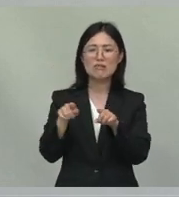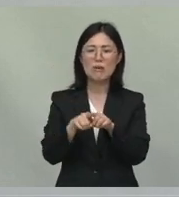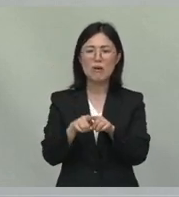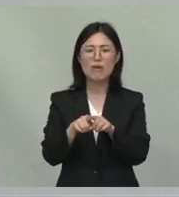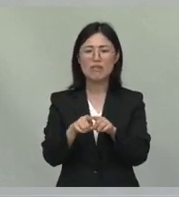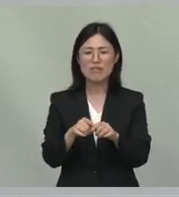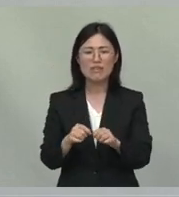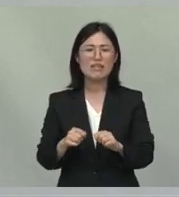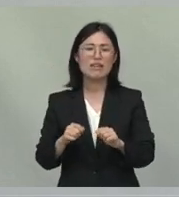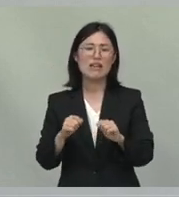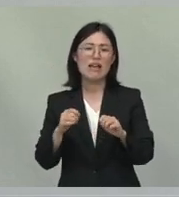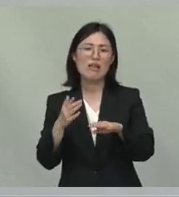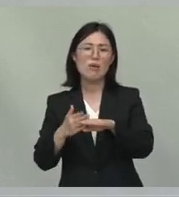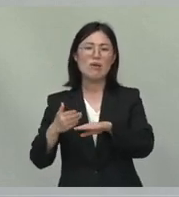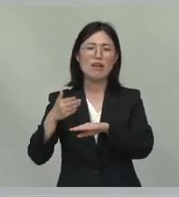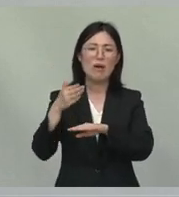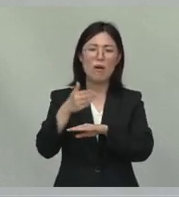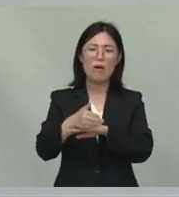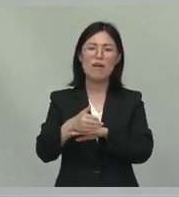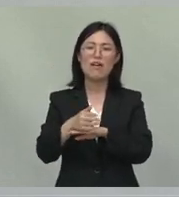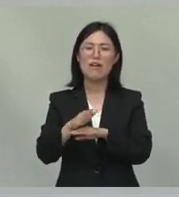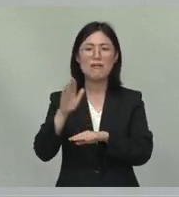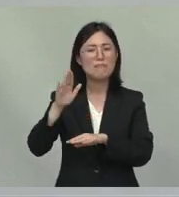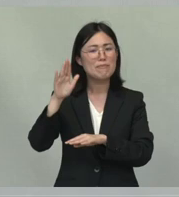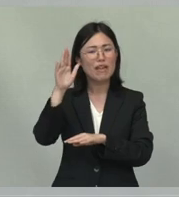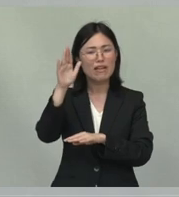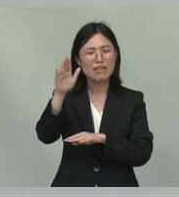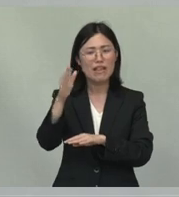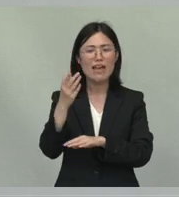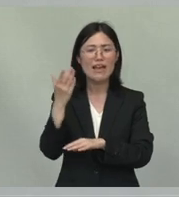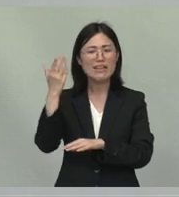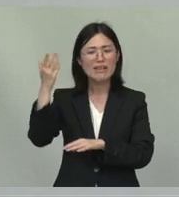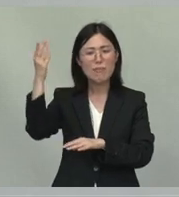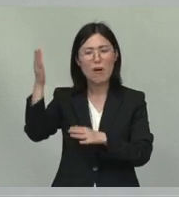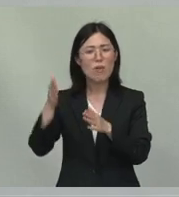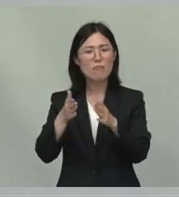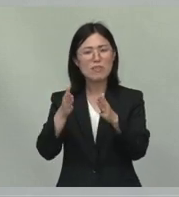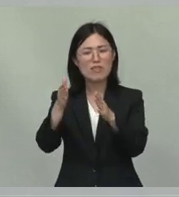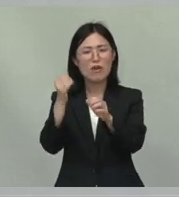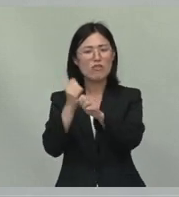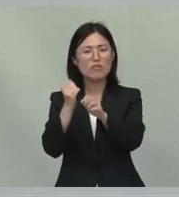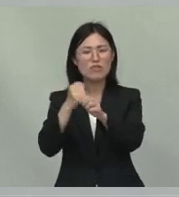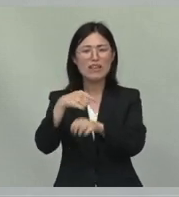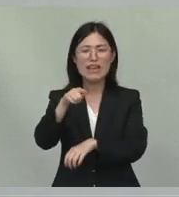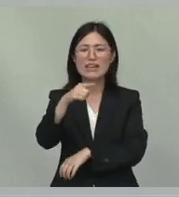に向かって希望の道をつないでいこうではありませんか。